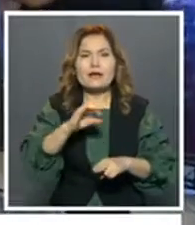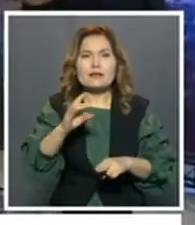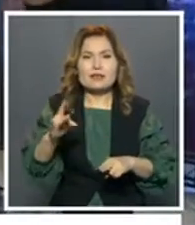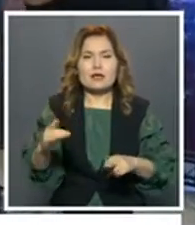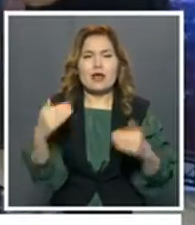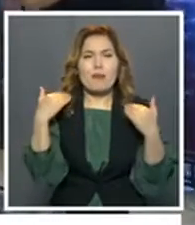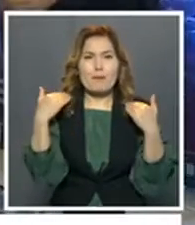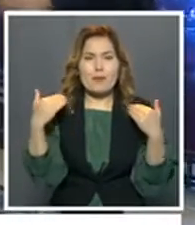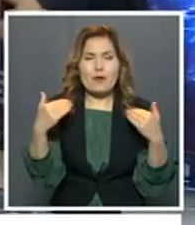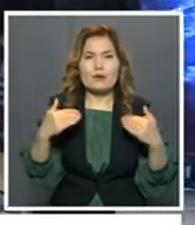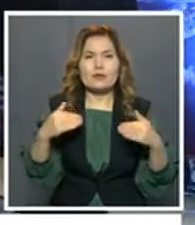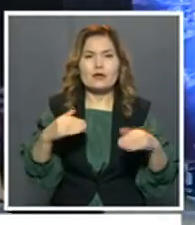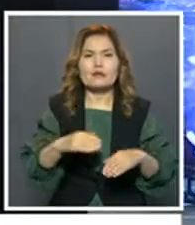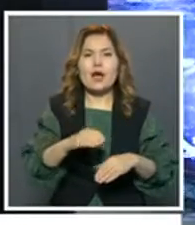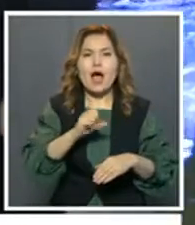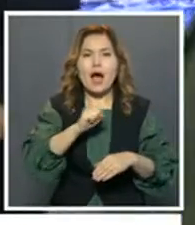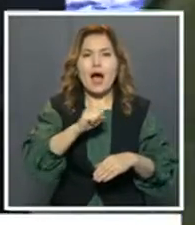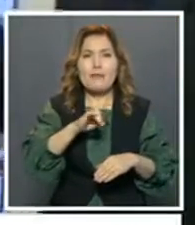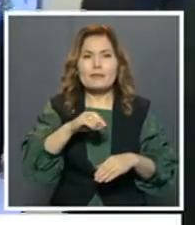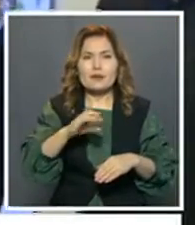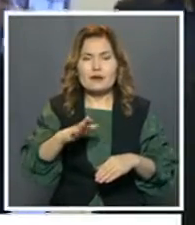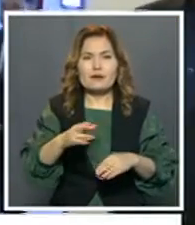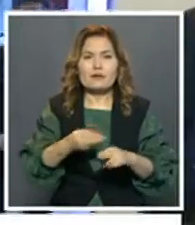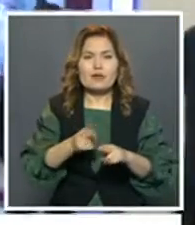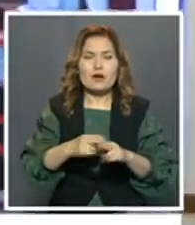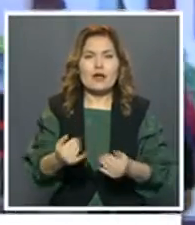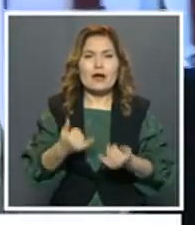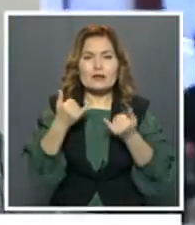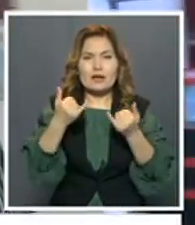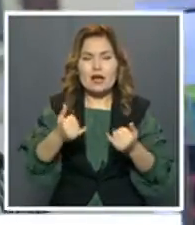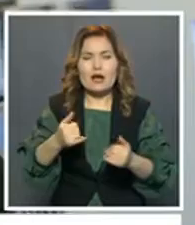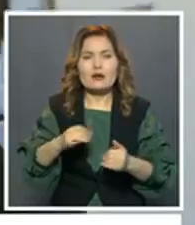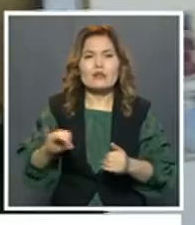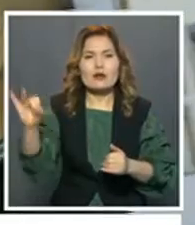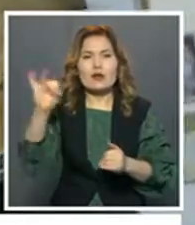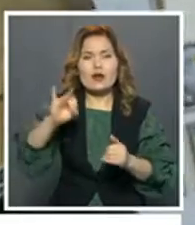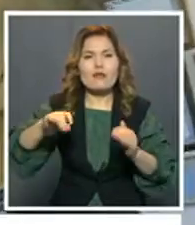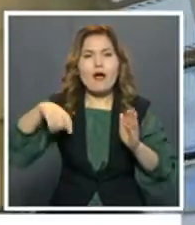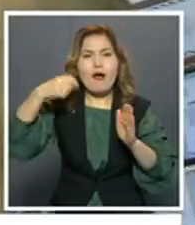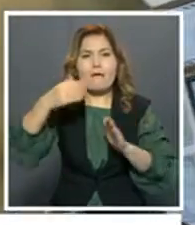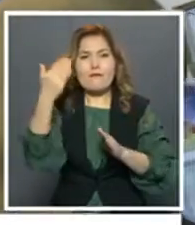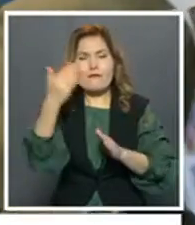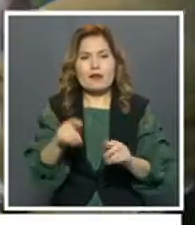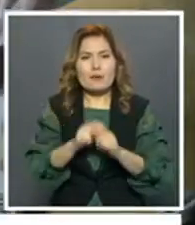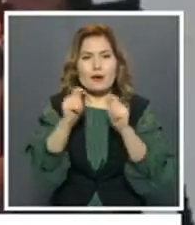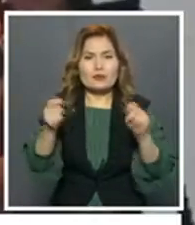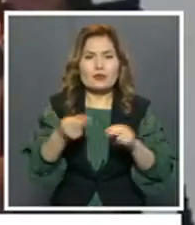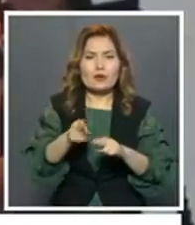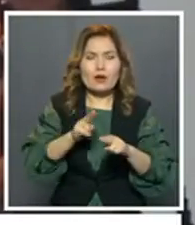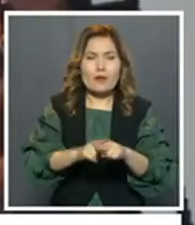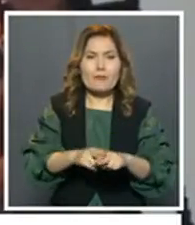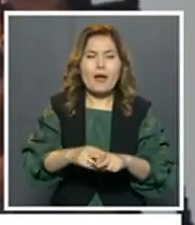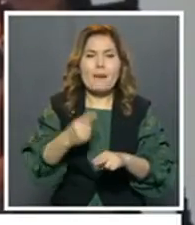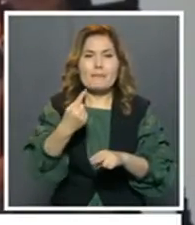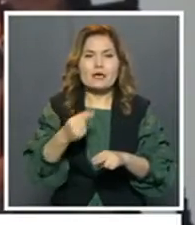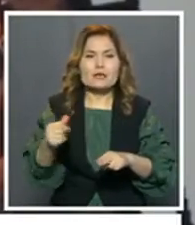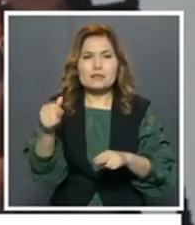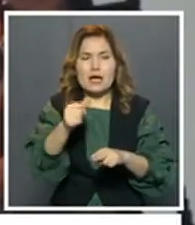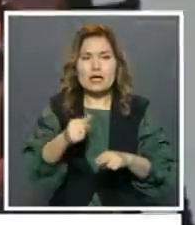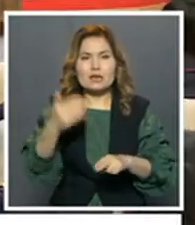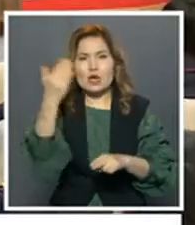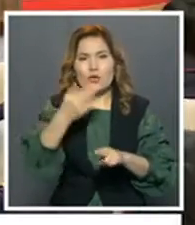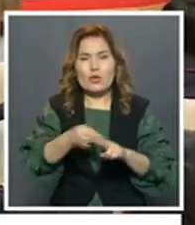батыры Нұркен Әбдіров шәле түсірген көркем деректі фильм тұсауы кесілді. Бір сағаттық туындыны алғаш болып, Қарағанды